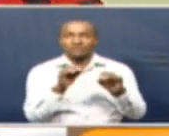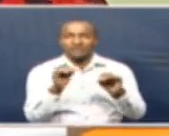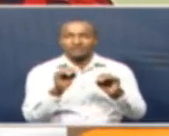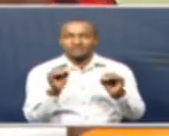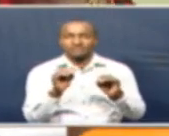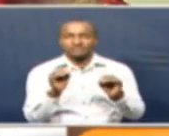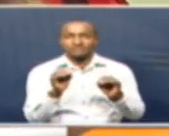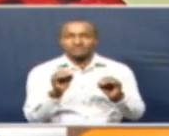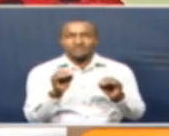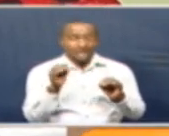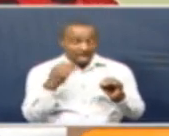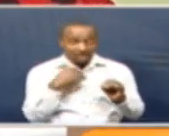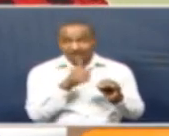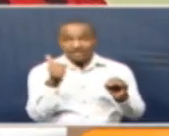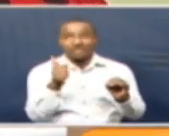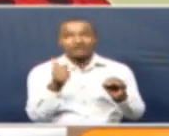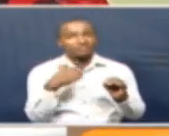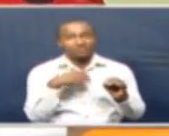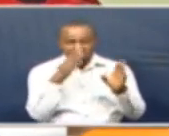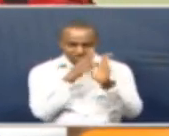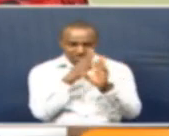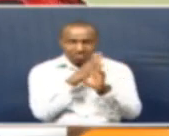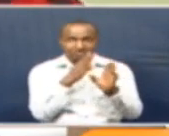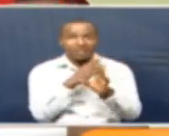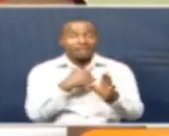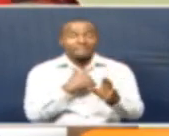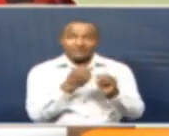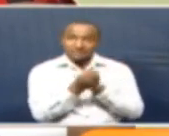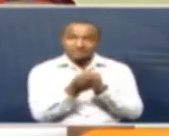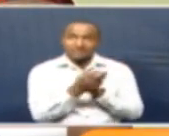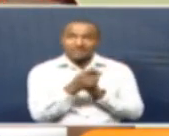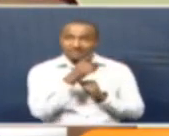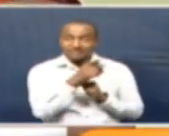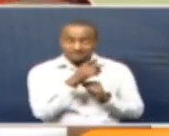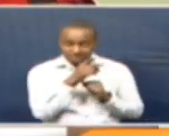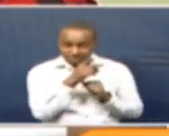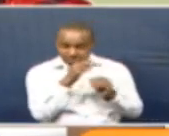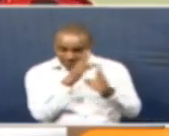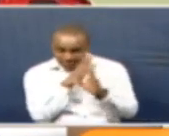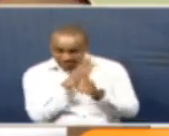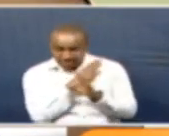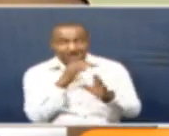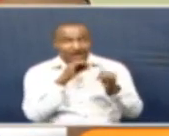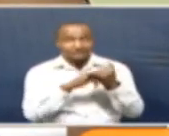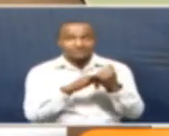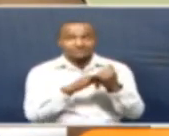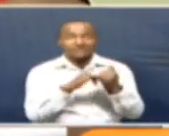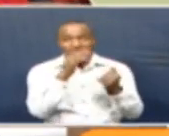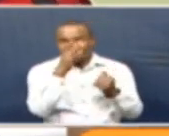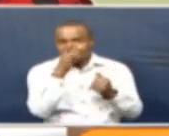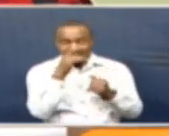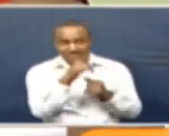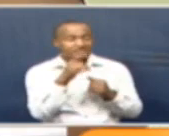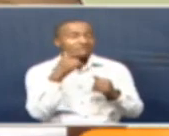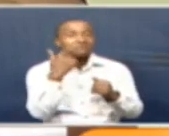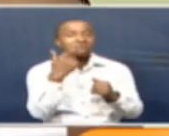kudanganyana kama huko, unajua kuna mambo mengine watu hufanya kama siri. Lakini nataka kukwambia hiyo siri mtu anaifanya kama ni mume ndani ya nyumba, wewe wadanganya huyu sijui ni